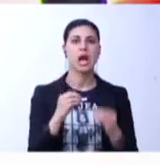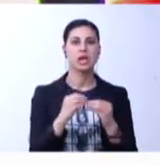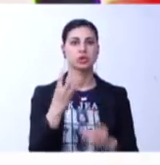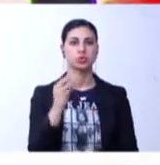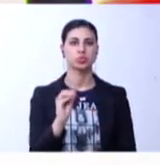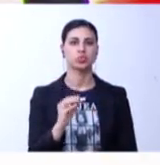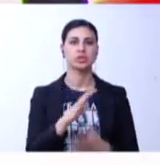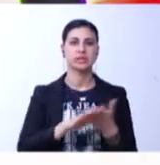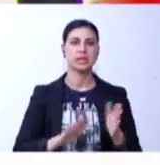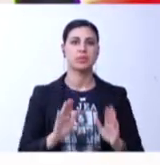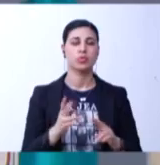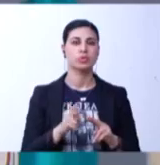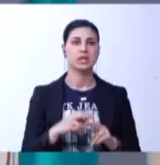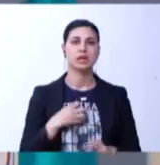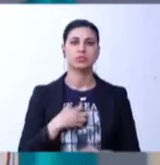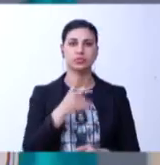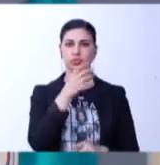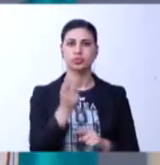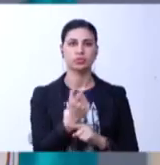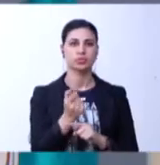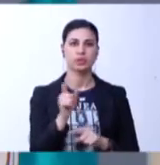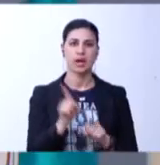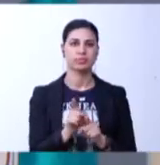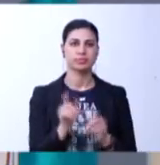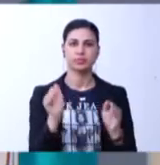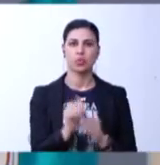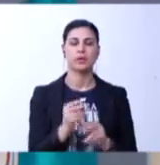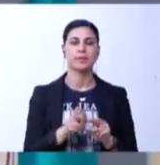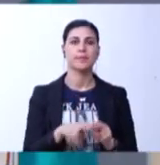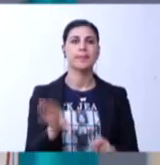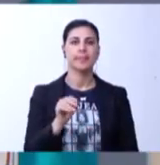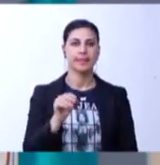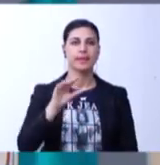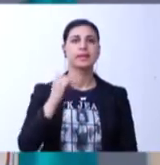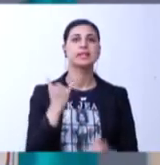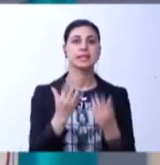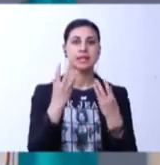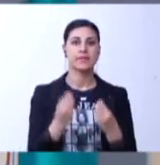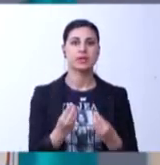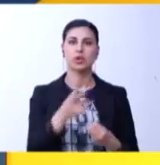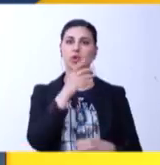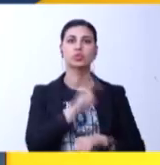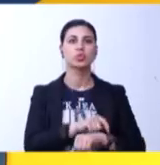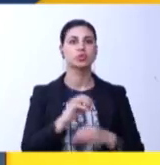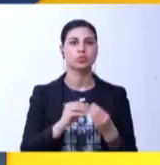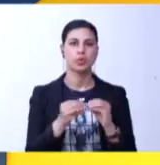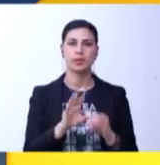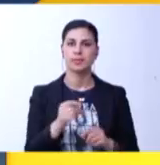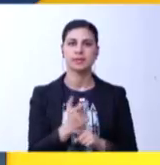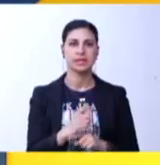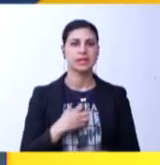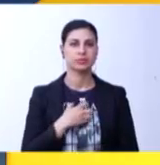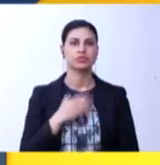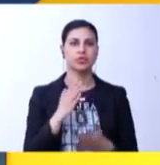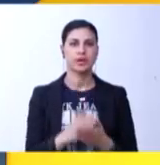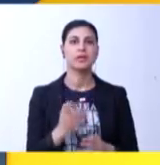წუთი გრძელდება ვიზიტი და ეს ძალიან მნიშვნელოვანია ჩვენი პაციენტებისთვის, რადგან მოგეხსენებათ, რომ დღევანდელ დღეს დროის პრობლემა ძალიან